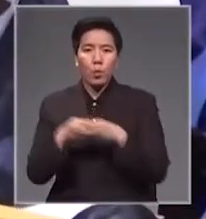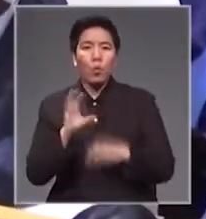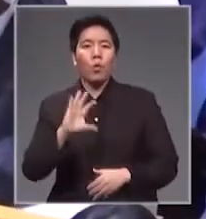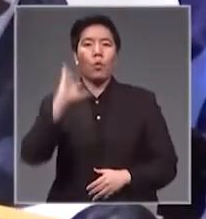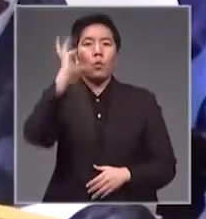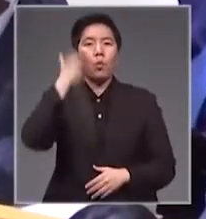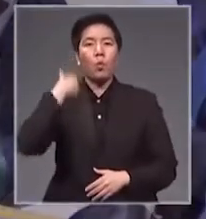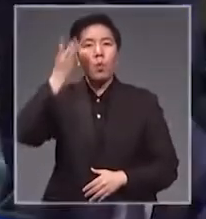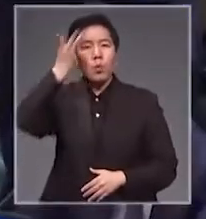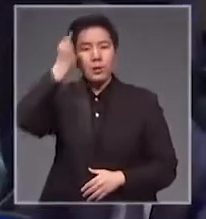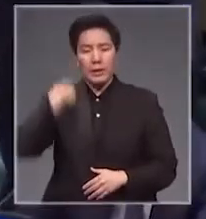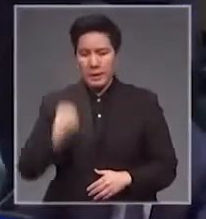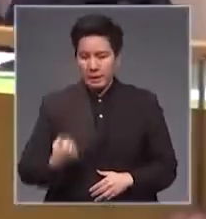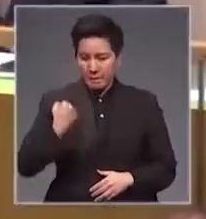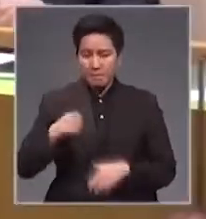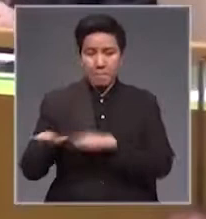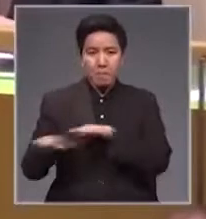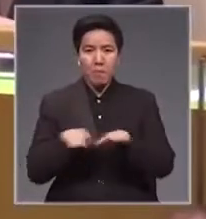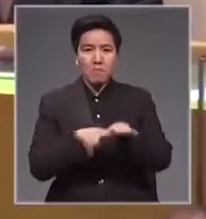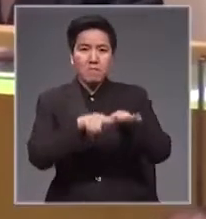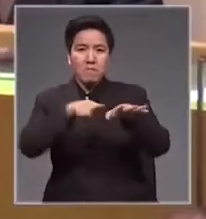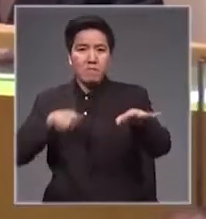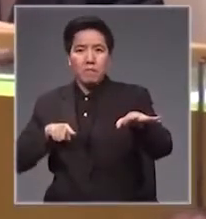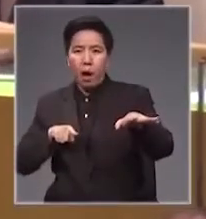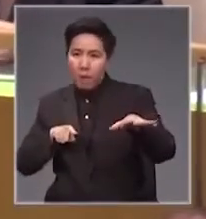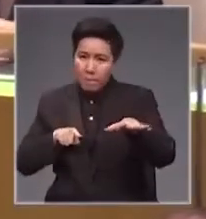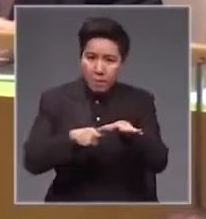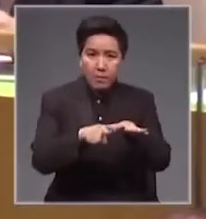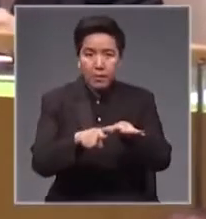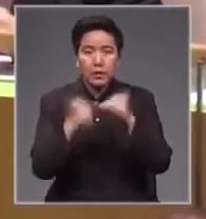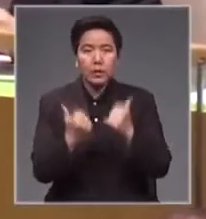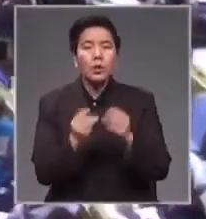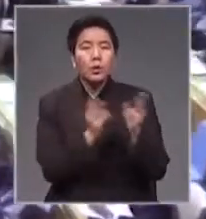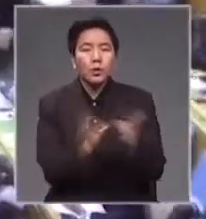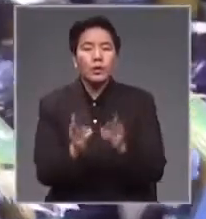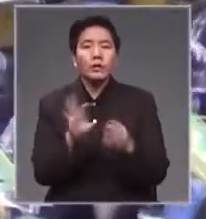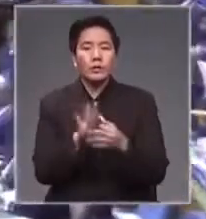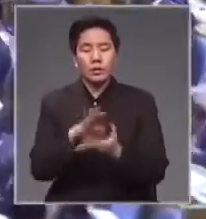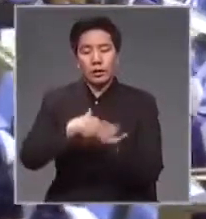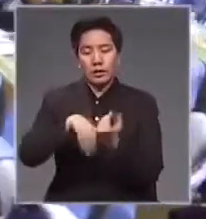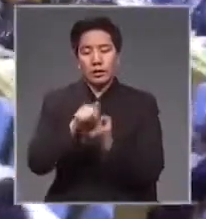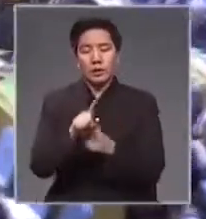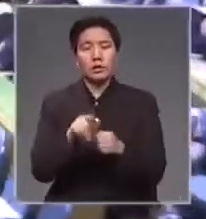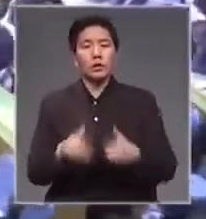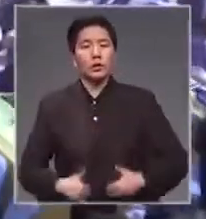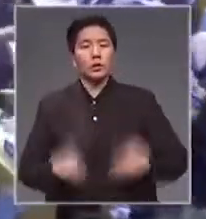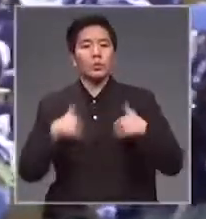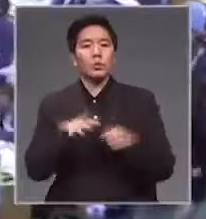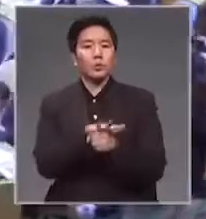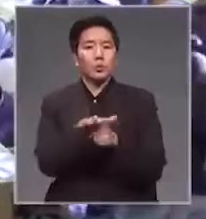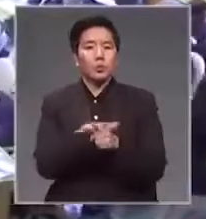วคิดเข้มแข็งไปด้วยกันและไม่ทิ้งใครไว้ข้างหลังโดยน้อมนำหลักปรัชญาของเศรษฐกิจพอเพียงซึ่งสอดคล้องกับเป้าหมายของการพัฒนา